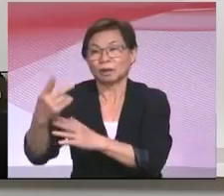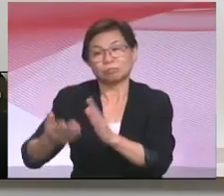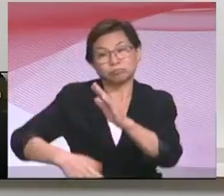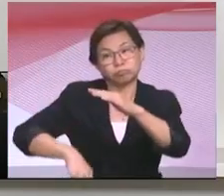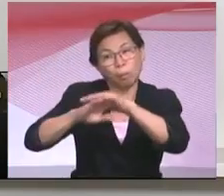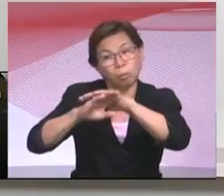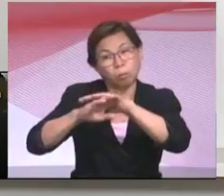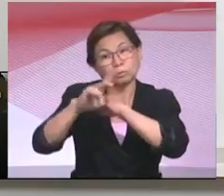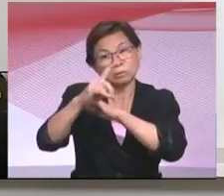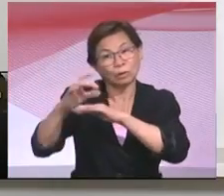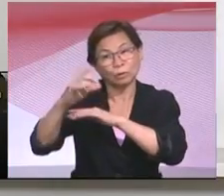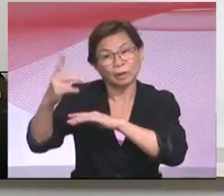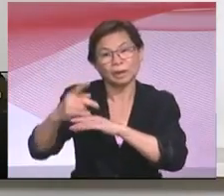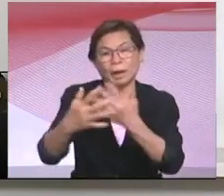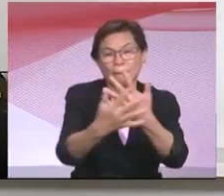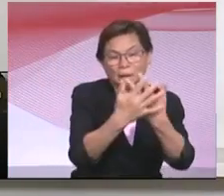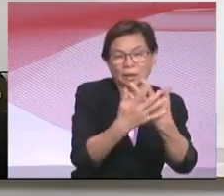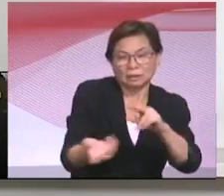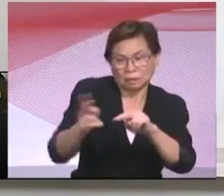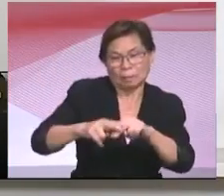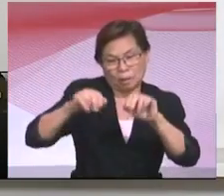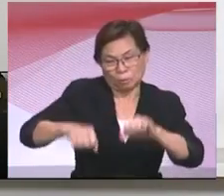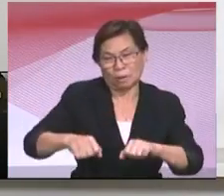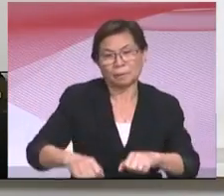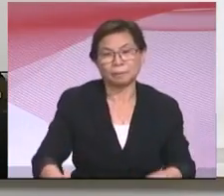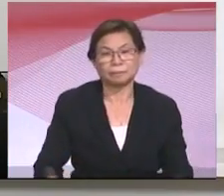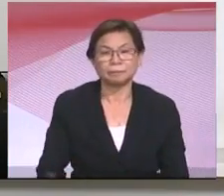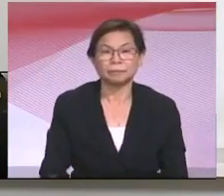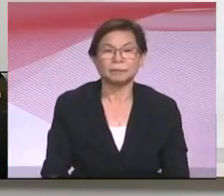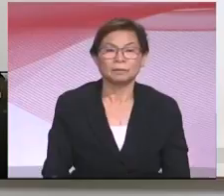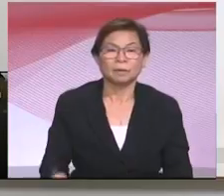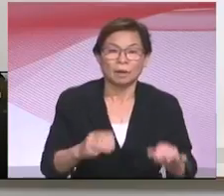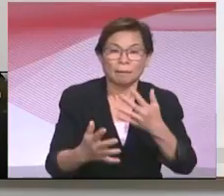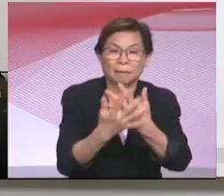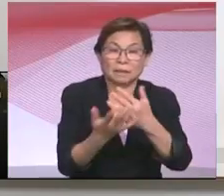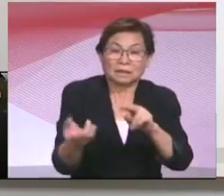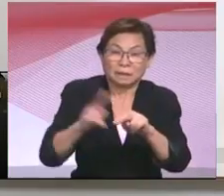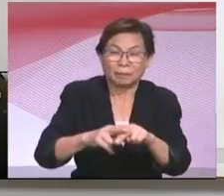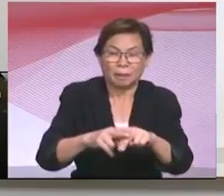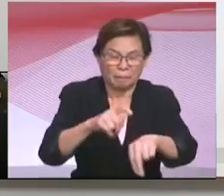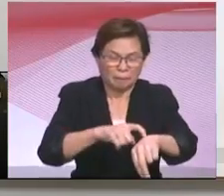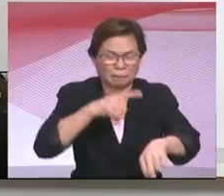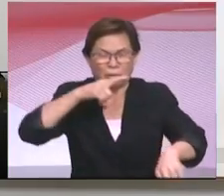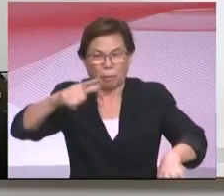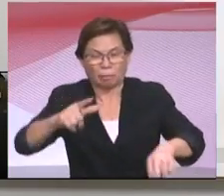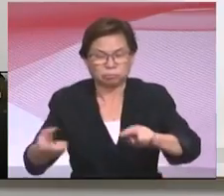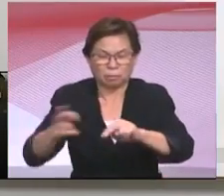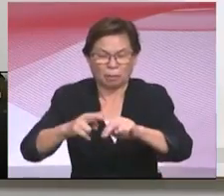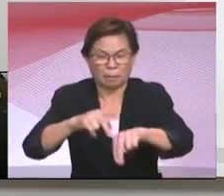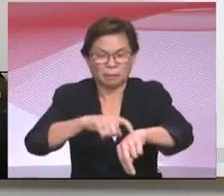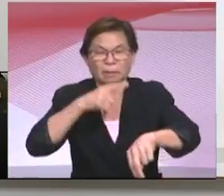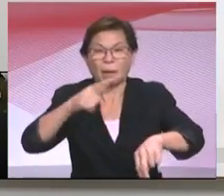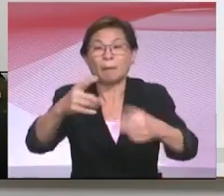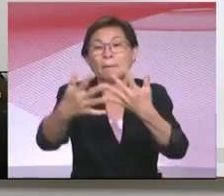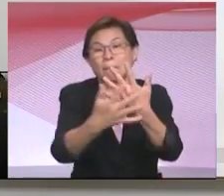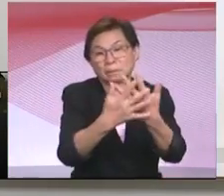sekalipun. Penjara mungkin boleh ditambah lagi. Boleh ditambah dengan jangka masa yang lebih panjang. Dan kita